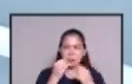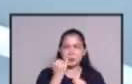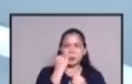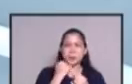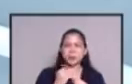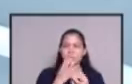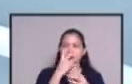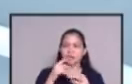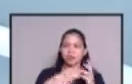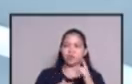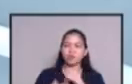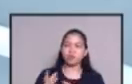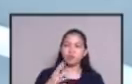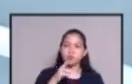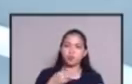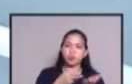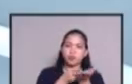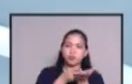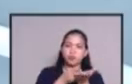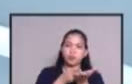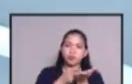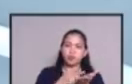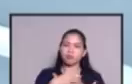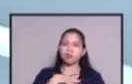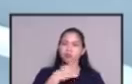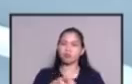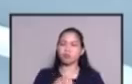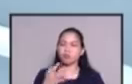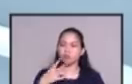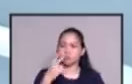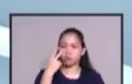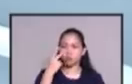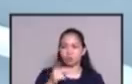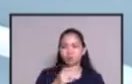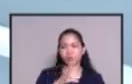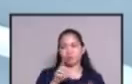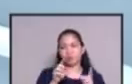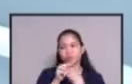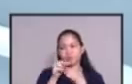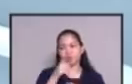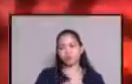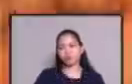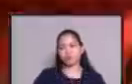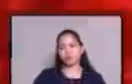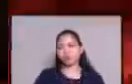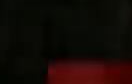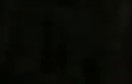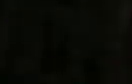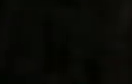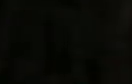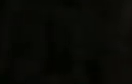Kaya mga troll, maging honest kayo. Gustong-gusto naman talaga manood ng Word of the Lord.